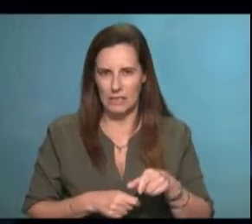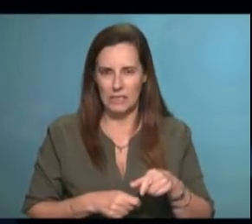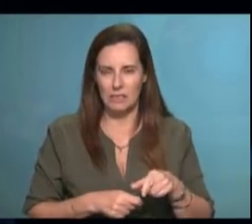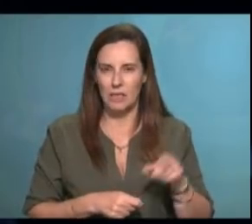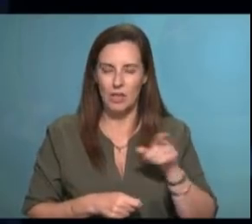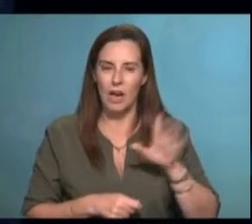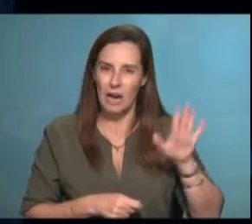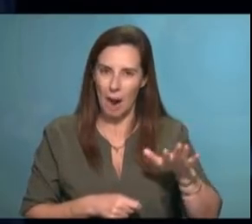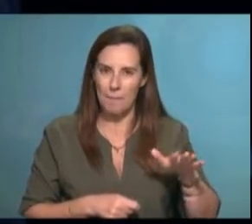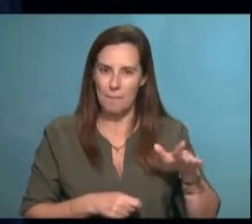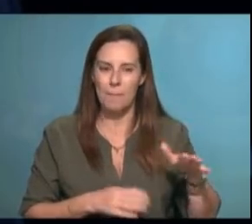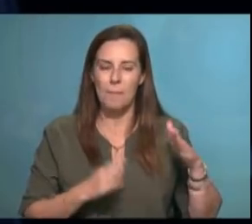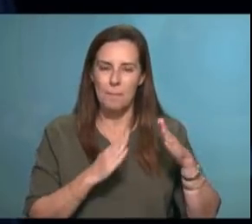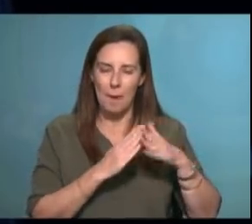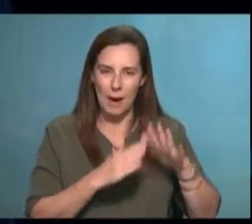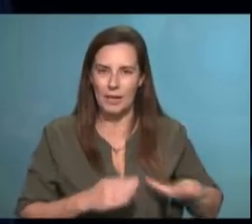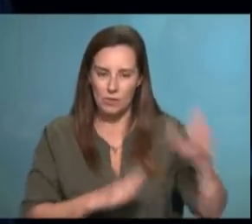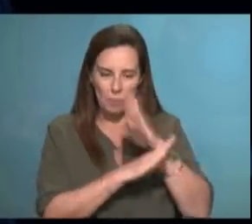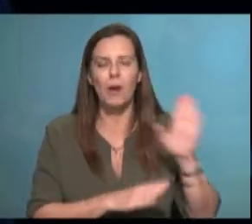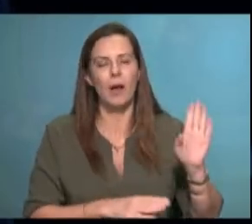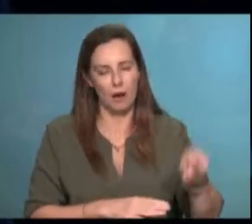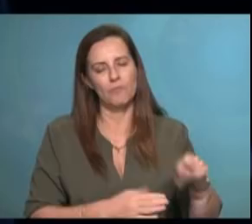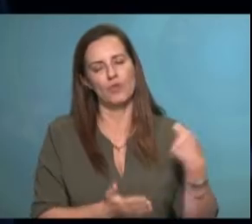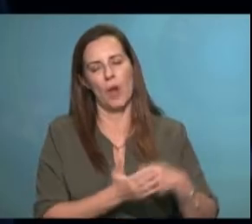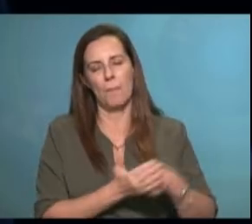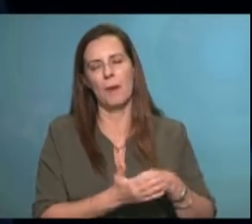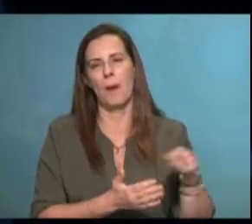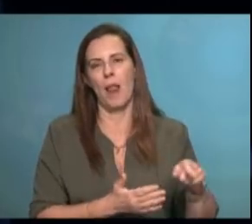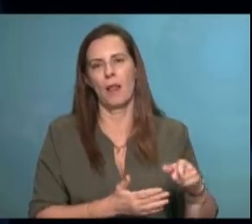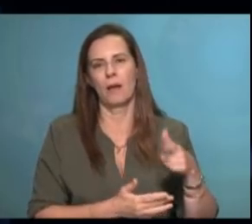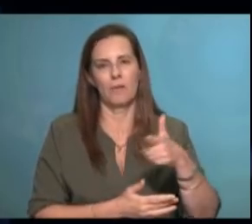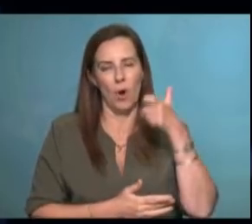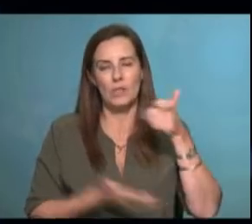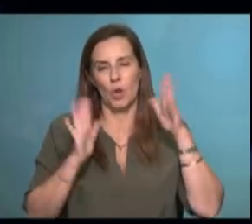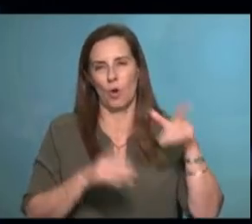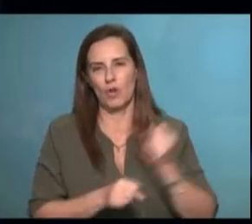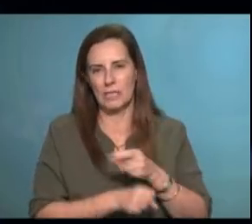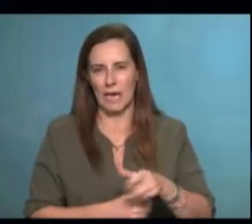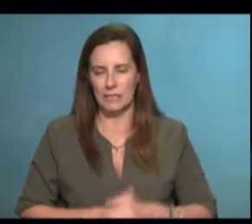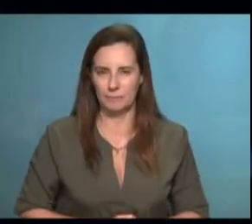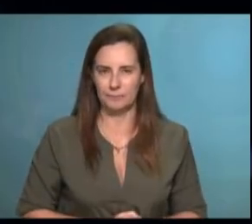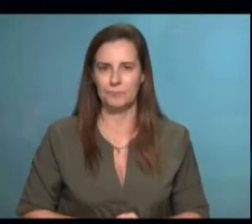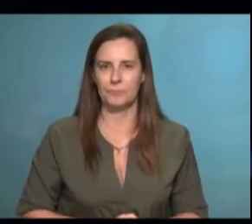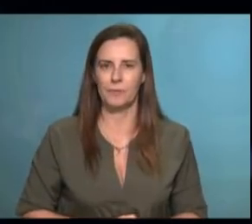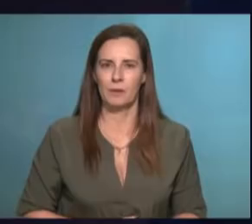גם שם, יש מי שמשלם מחיר על מעשה של רוצח נתעב שכזה. תודה רבה, גל ברגר.